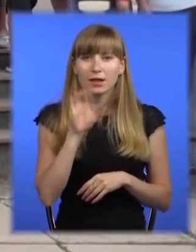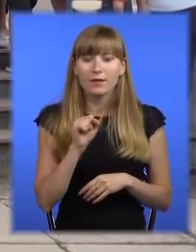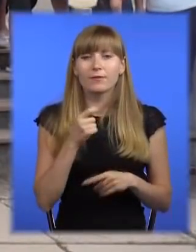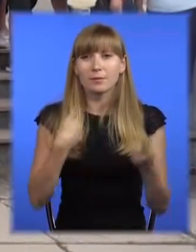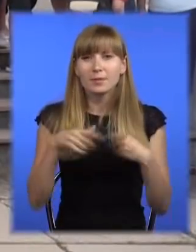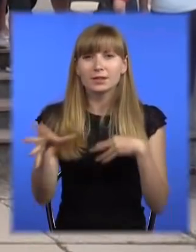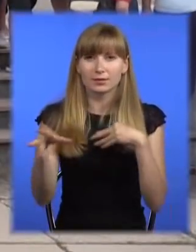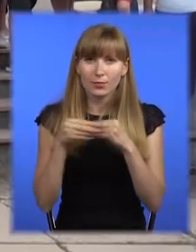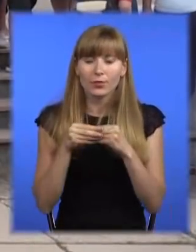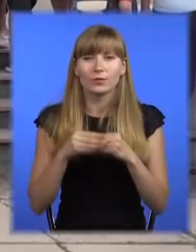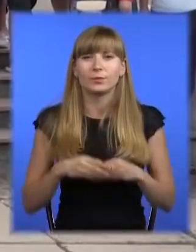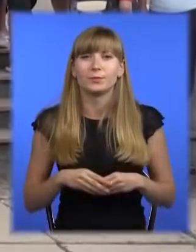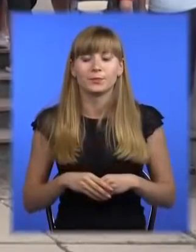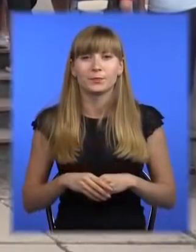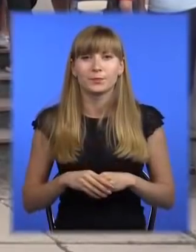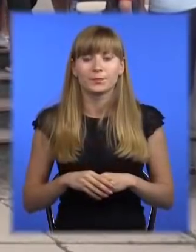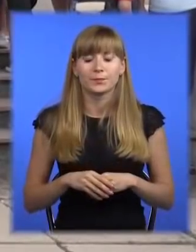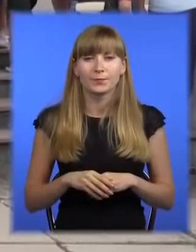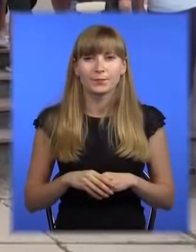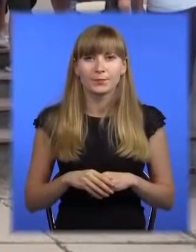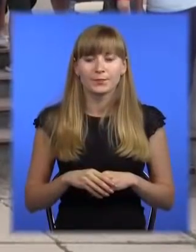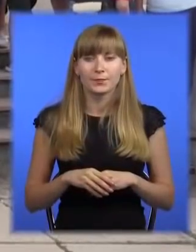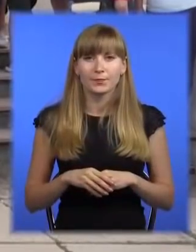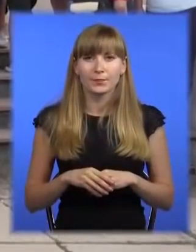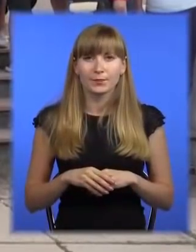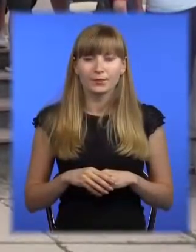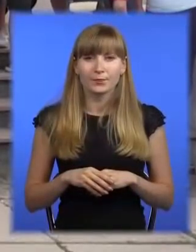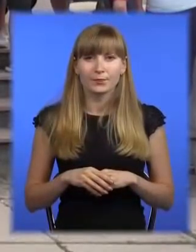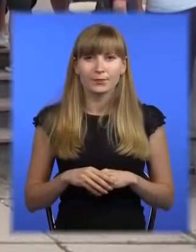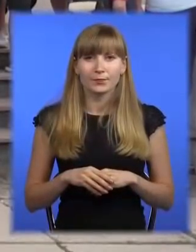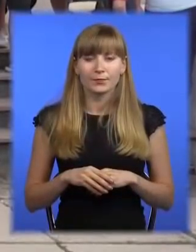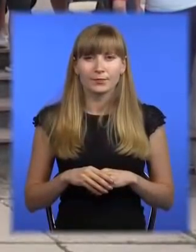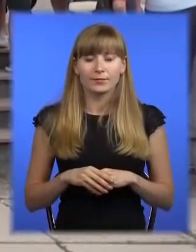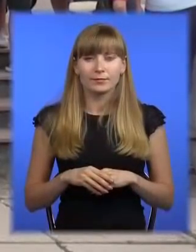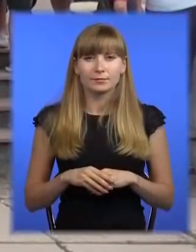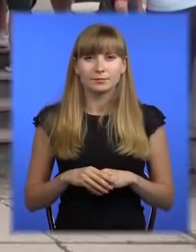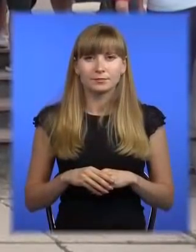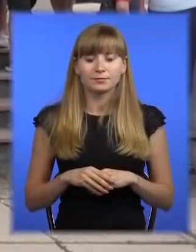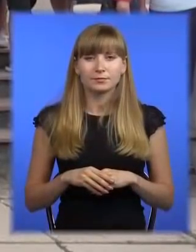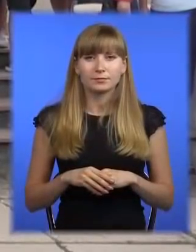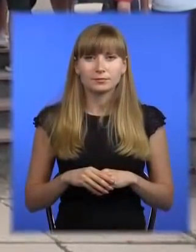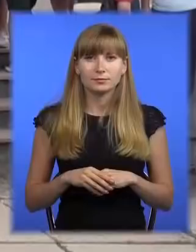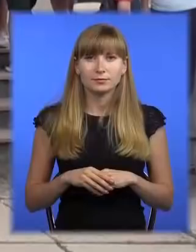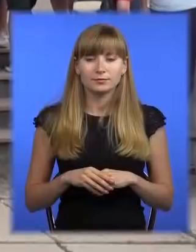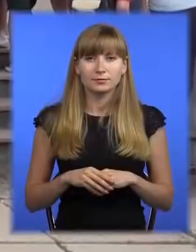Слава, ми з тобою! Слава, ми з тобою! Слава, ми з тобою!